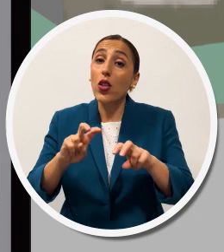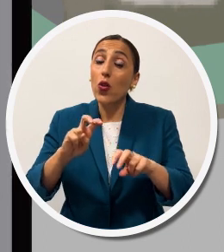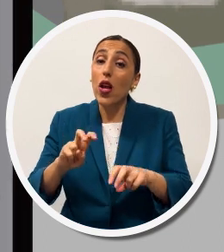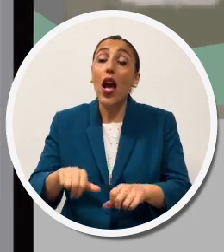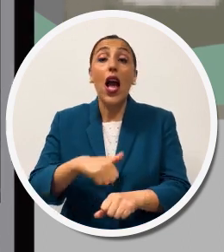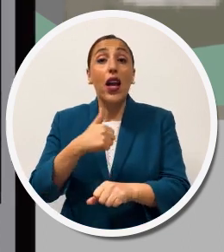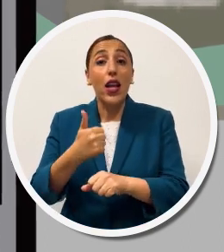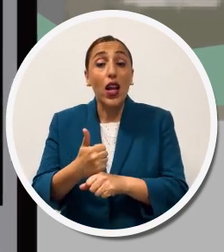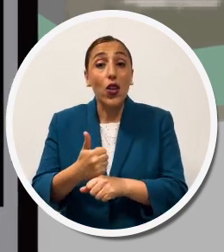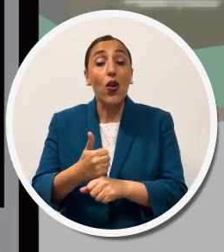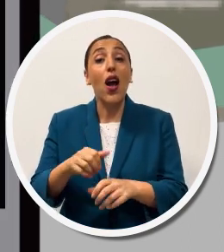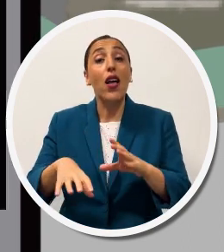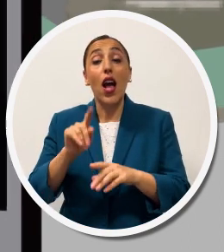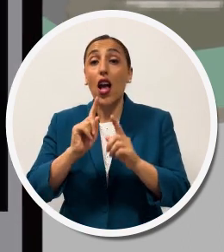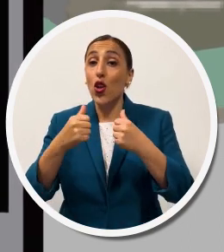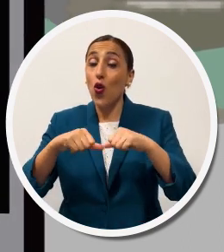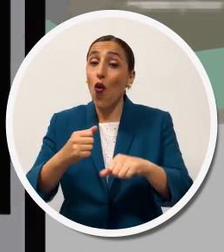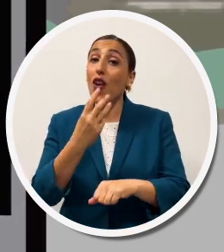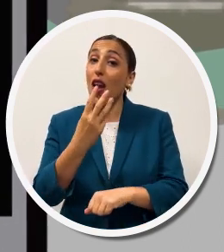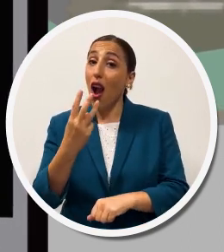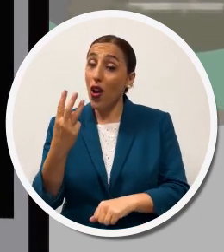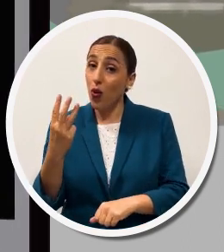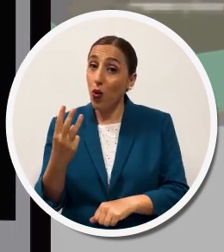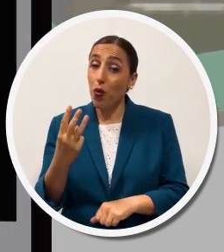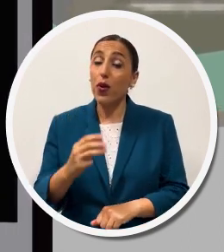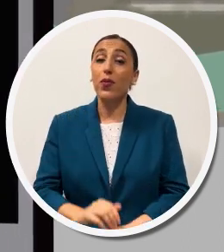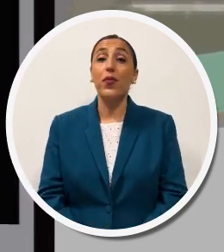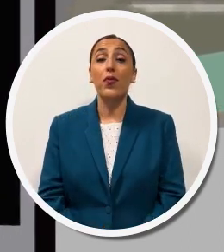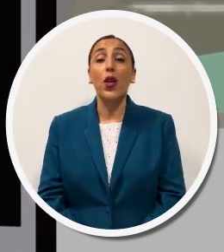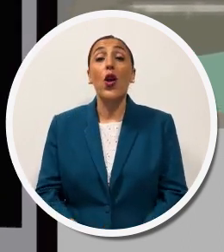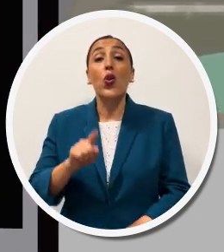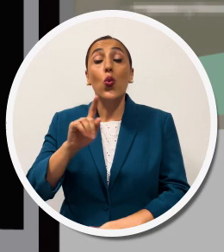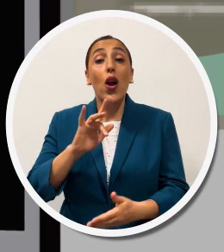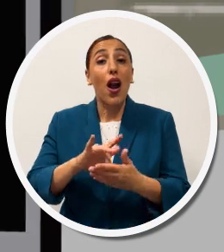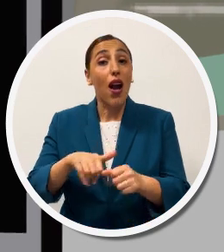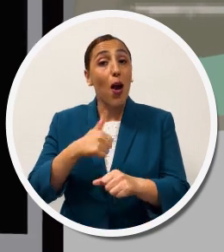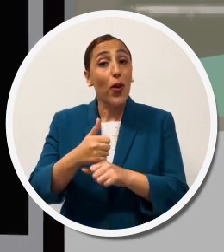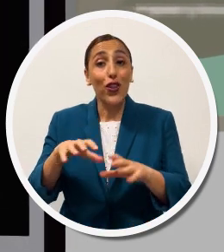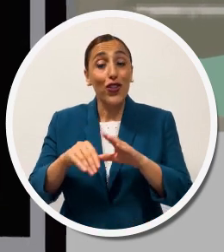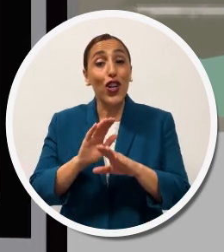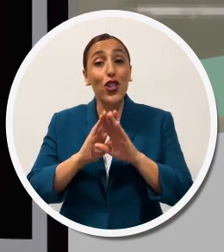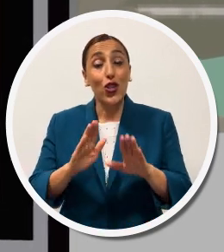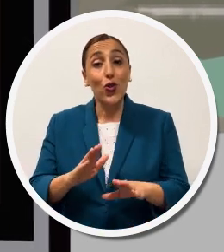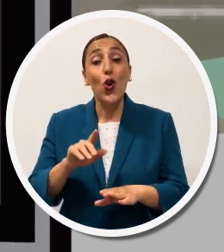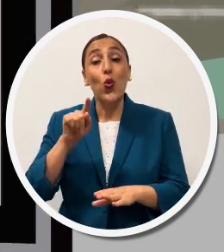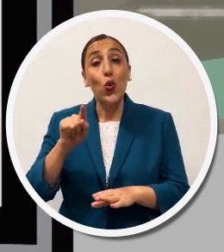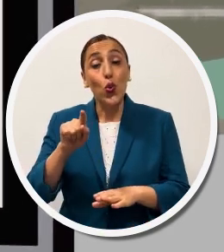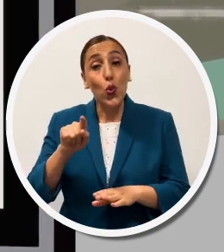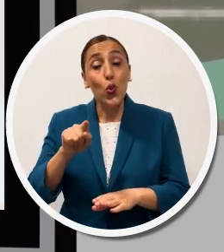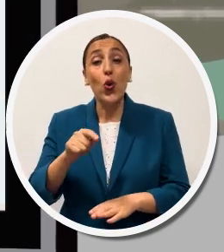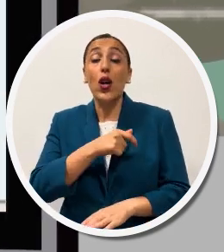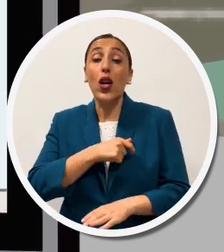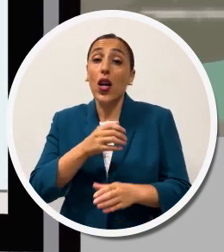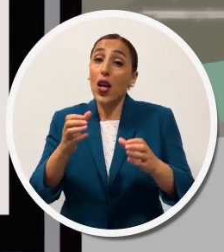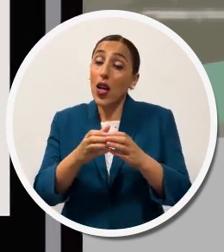կենտրոնական ընտրական հանձնաժողովի կայքում։ Ավելին, անմիջական կերպով քաղաքապետ չես ընտրում, այլ ընտրում ես